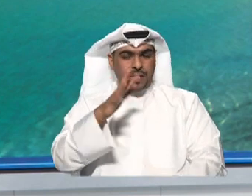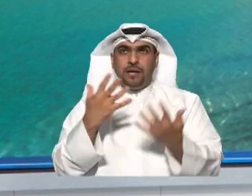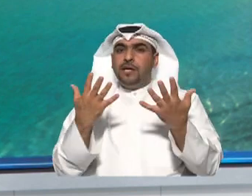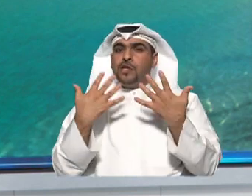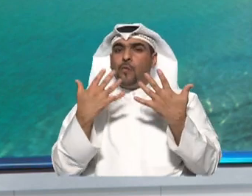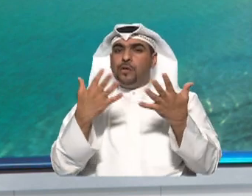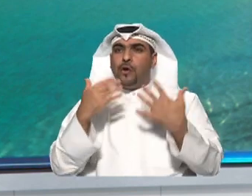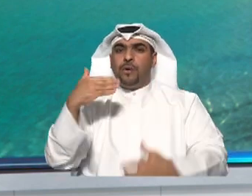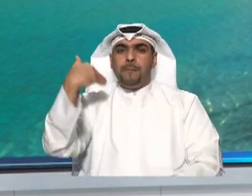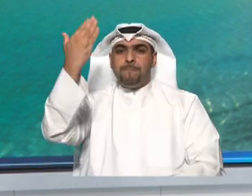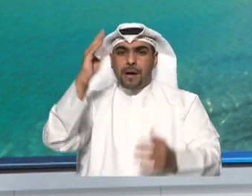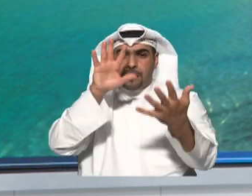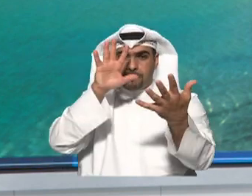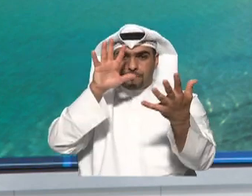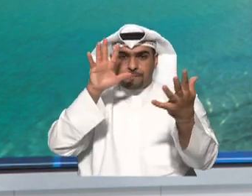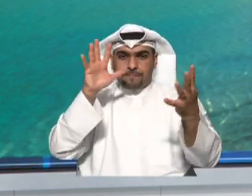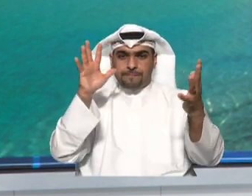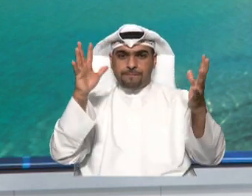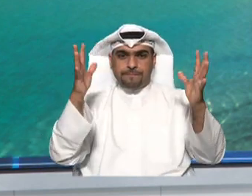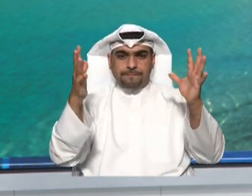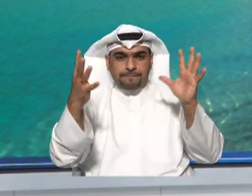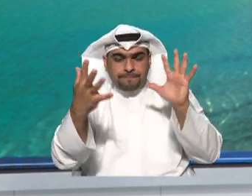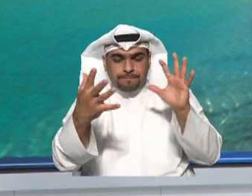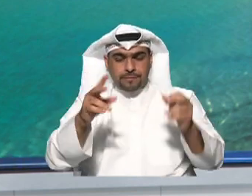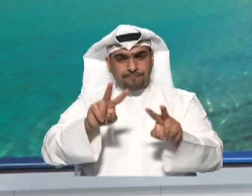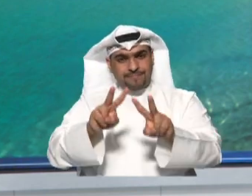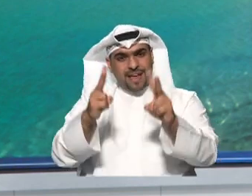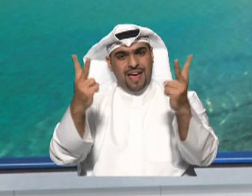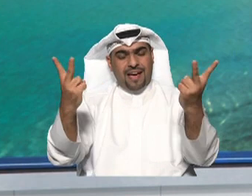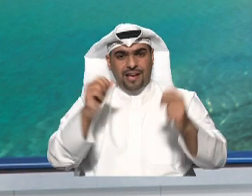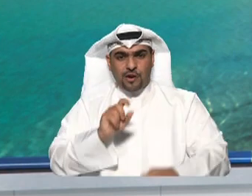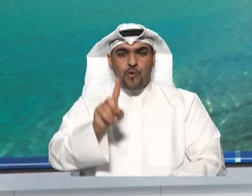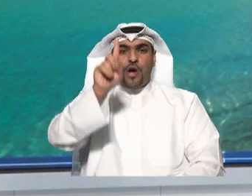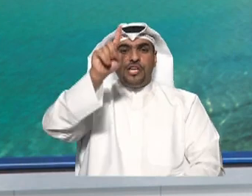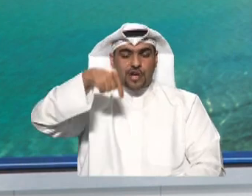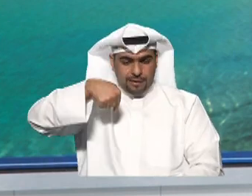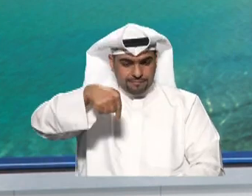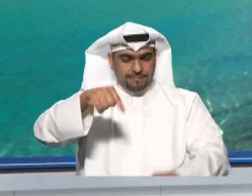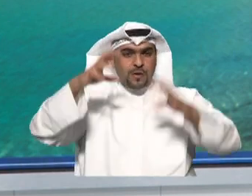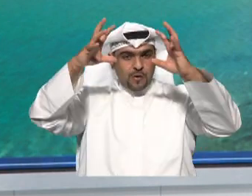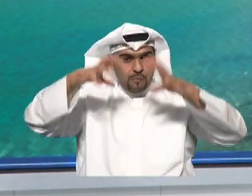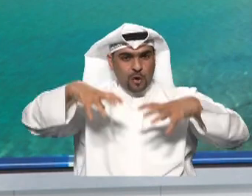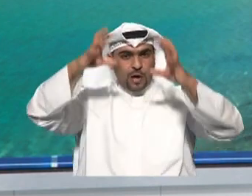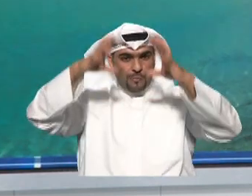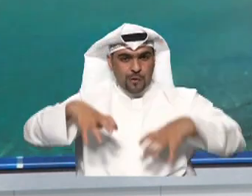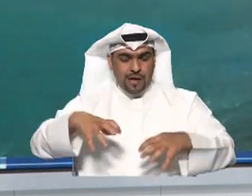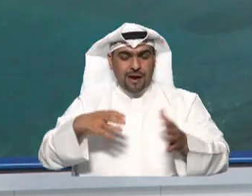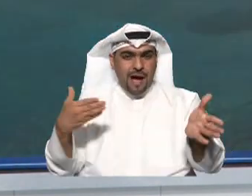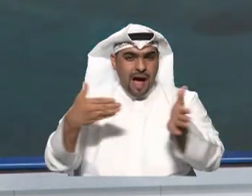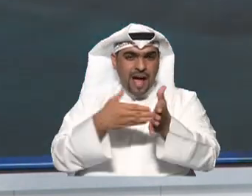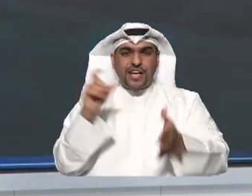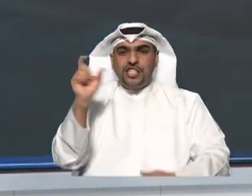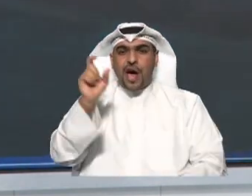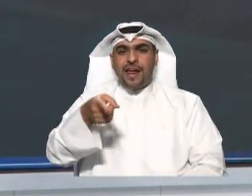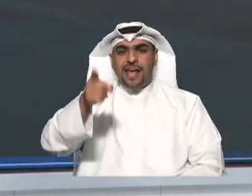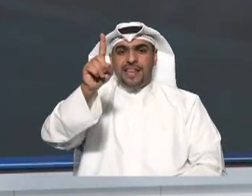ملحوظ وزحف الفصول أيضا مأثر علينا. إن شاء الله الأمطار جاية بالطريق مع نهاية هذا الشهر. الأجواء الحالية